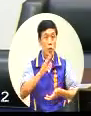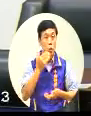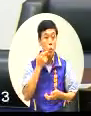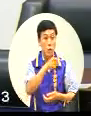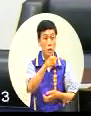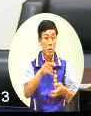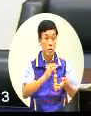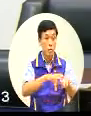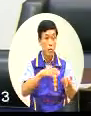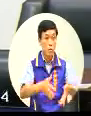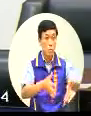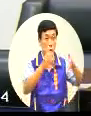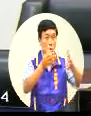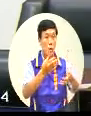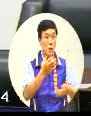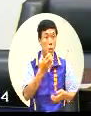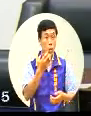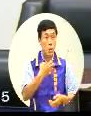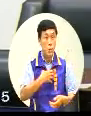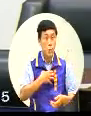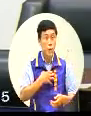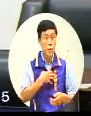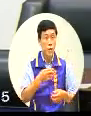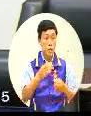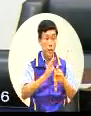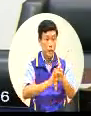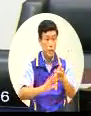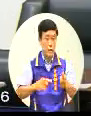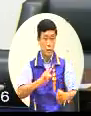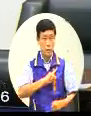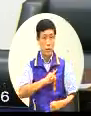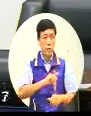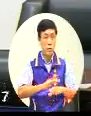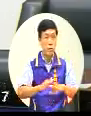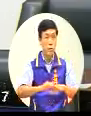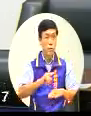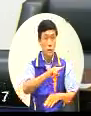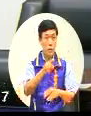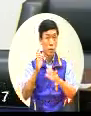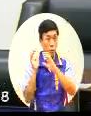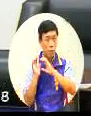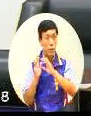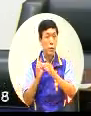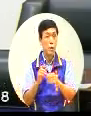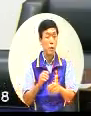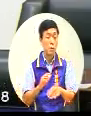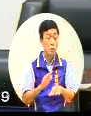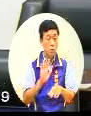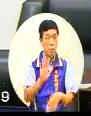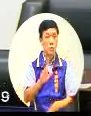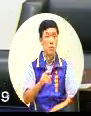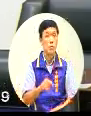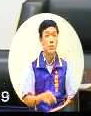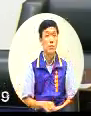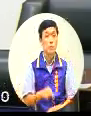是首当其冲的是自己，他们负责的，他们担的责任比你较大，所以我想这个